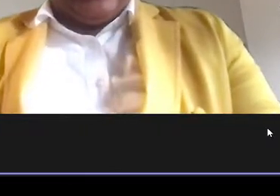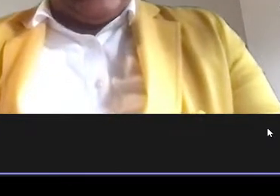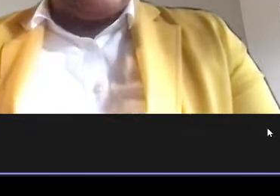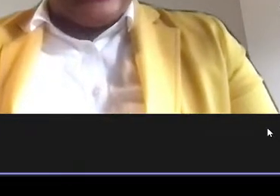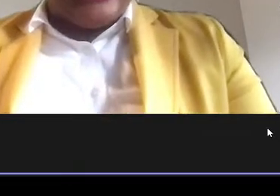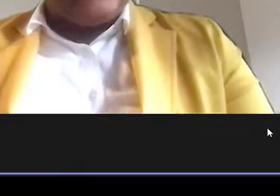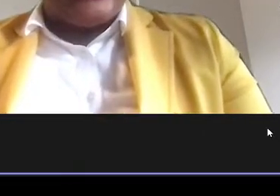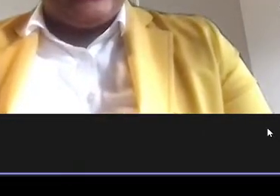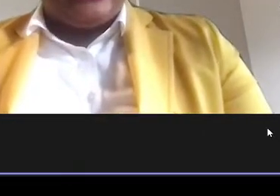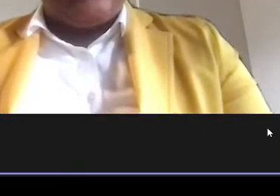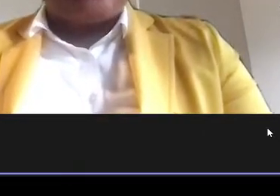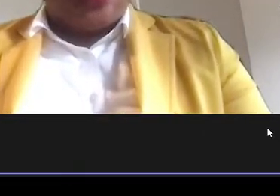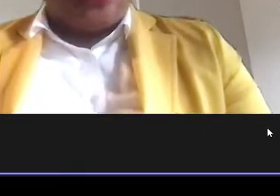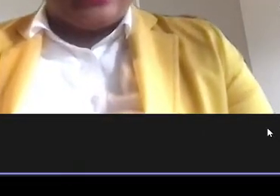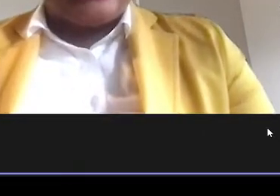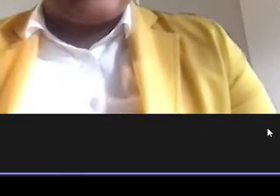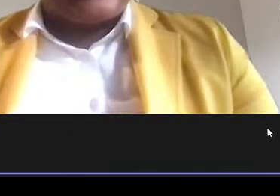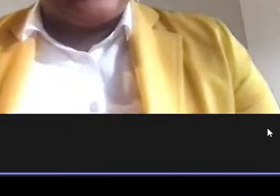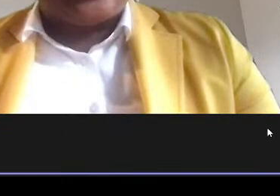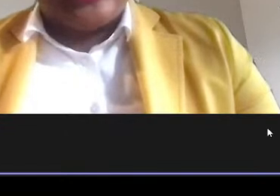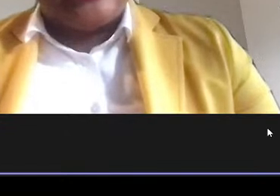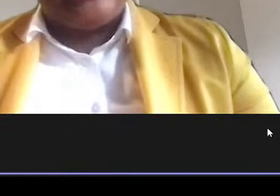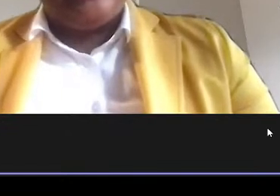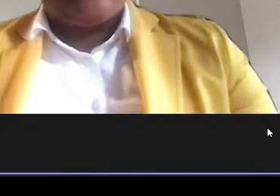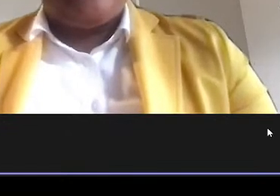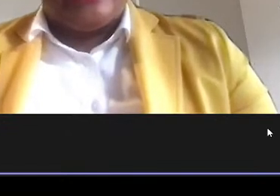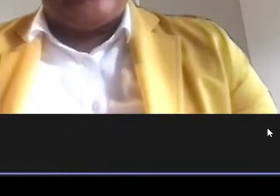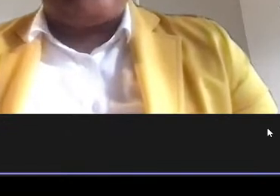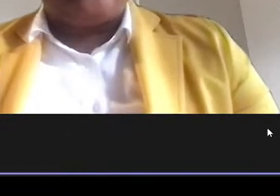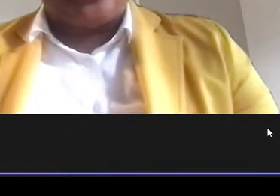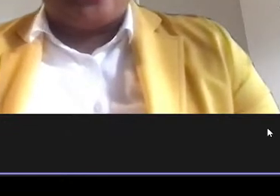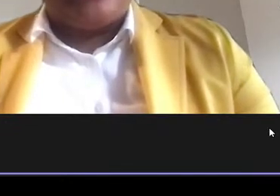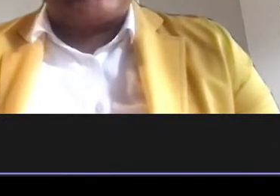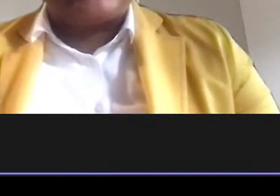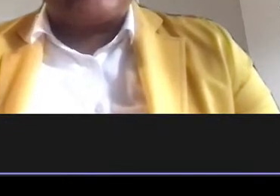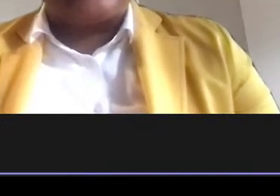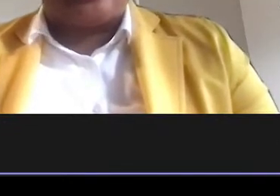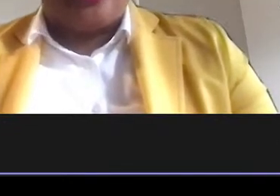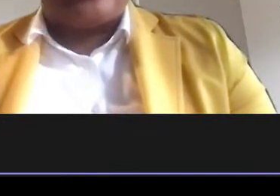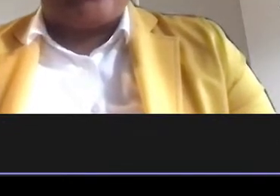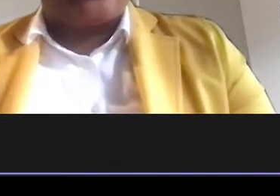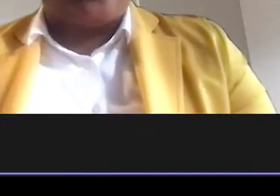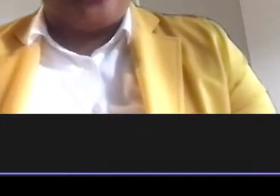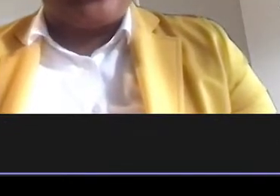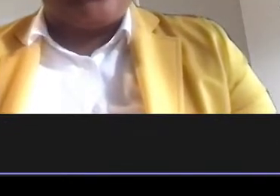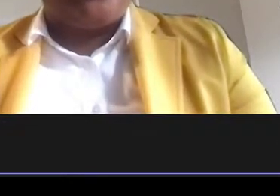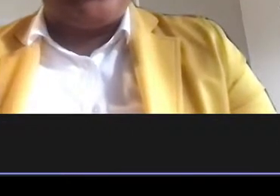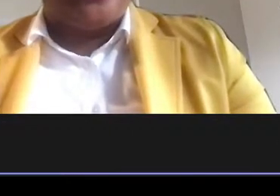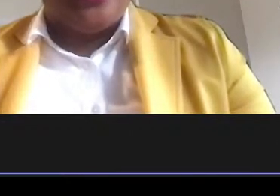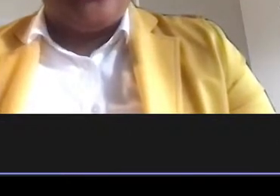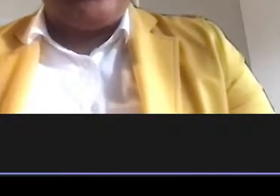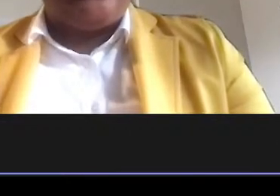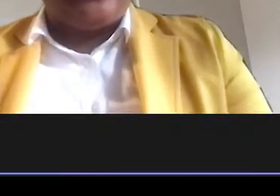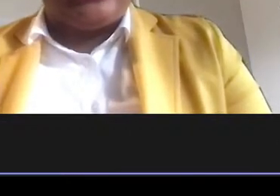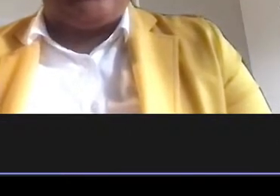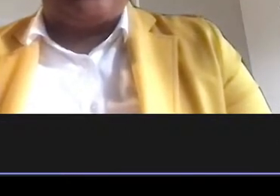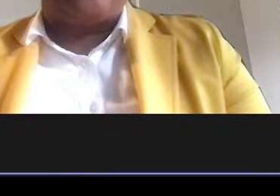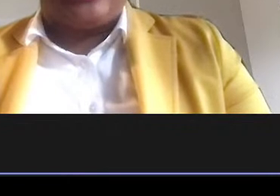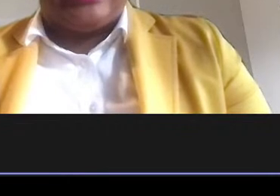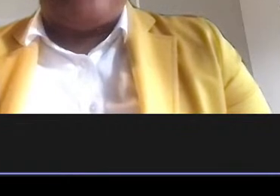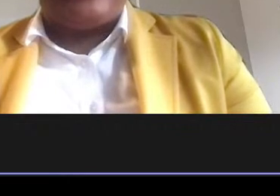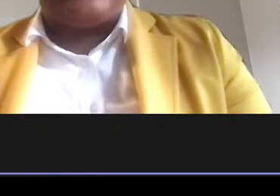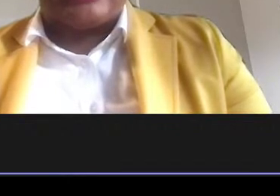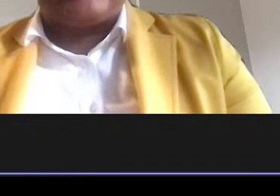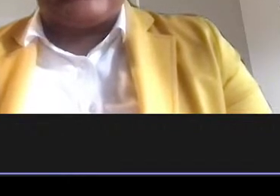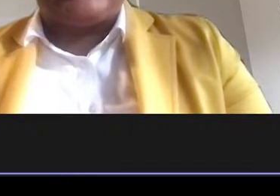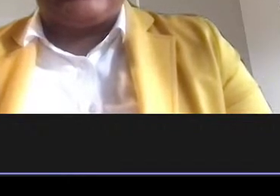ekubeni ayingxenye emqoka ekuhlalisweni kwabantu njengoba sazi sonke ukuthi wonke umuntu unelungelo